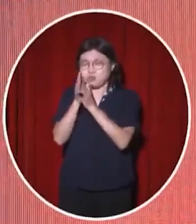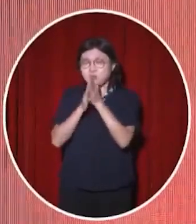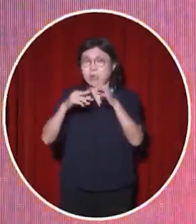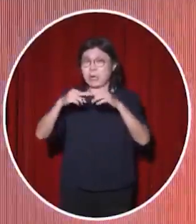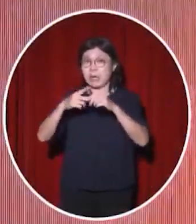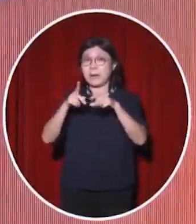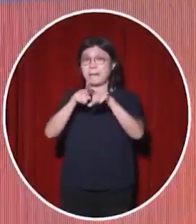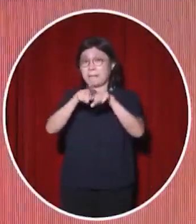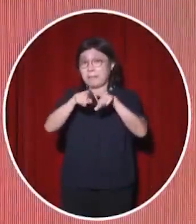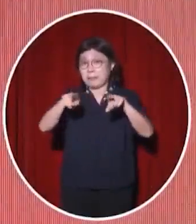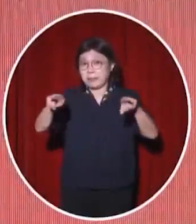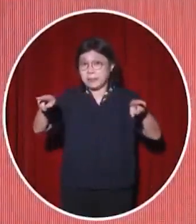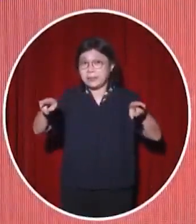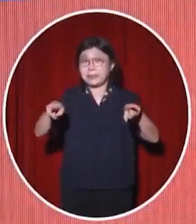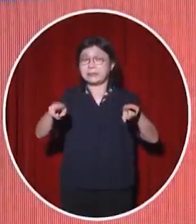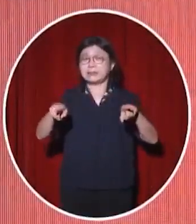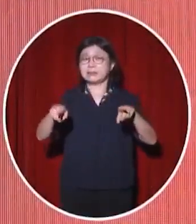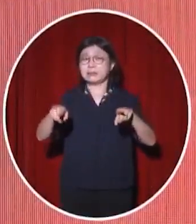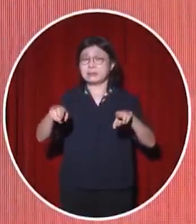的